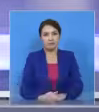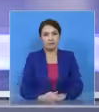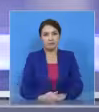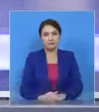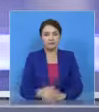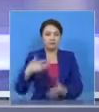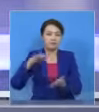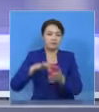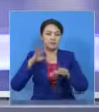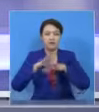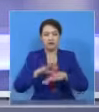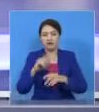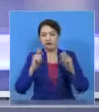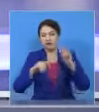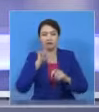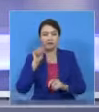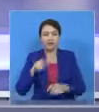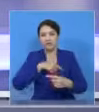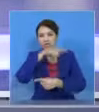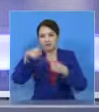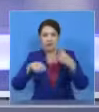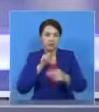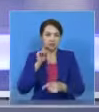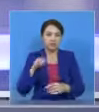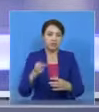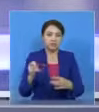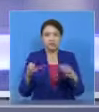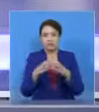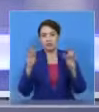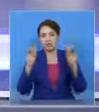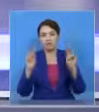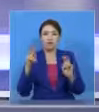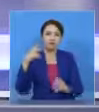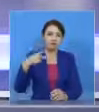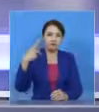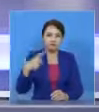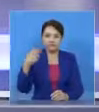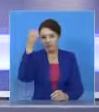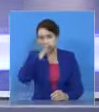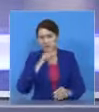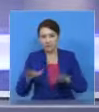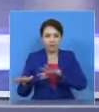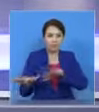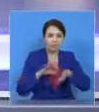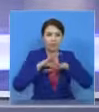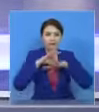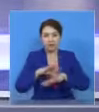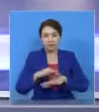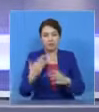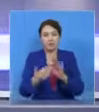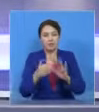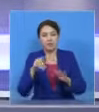в городе прошел форум молодых предпринимателей жатка септер 2021 мероприятие было направлено на вовлечение